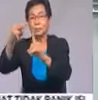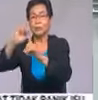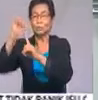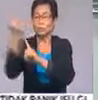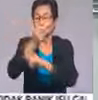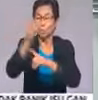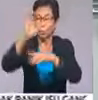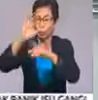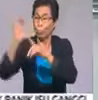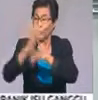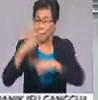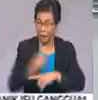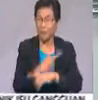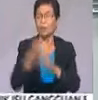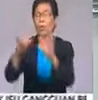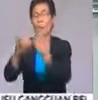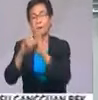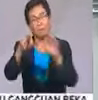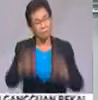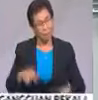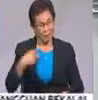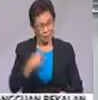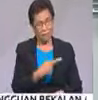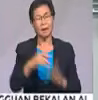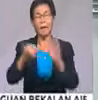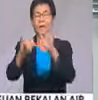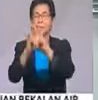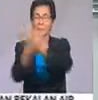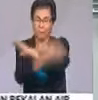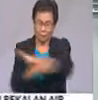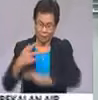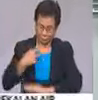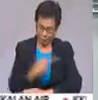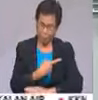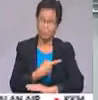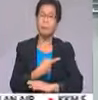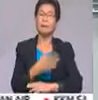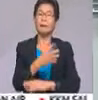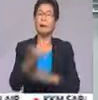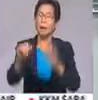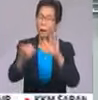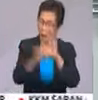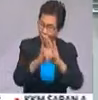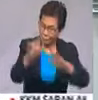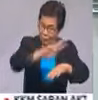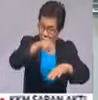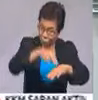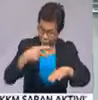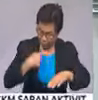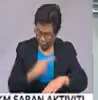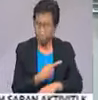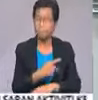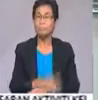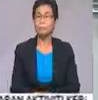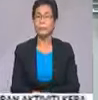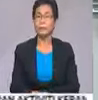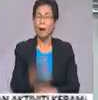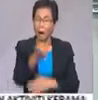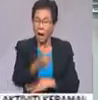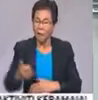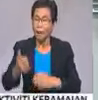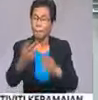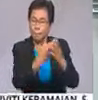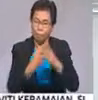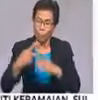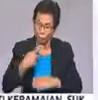identiti rakyat kita, ia identiti negara kita, ia identiti nasional kita, ia alat